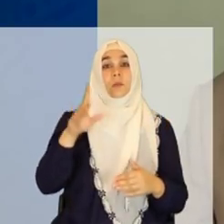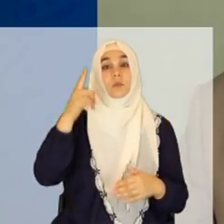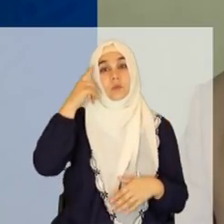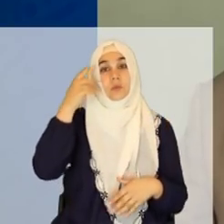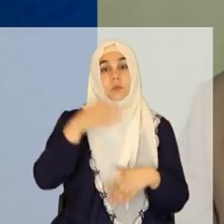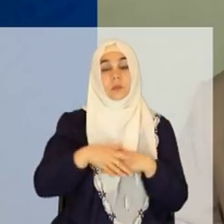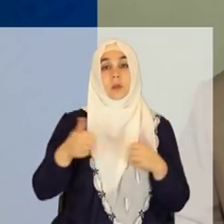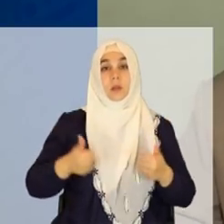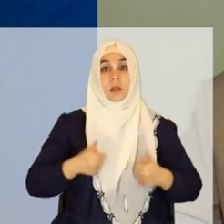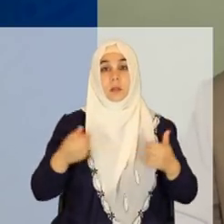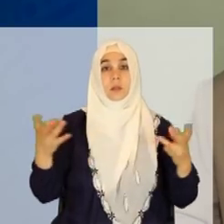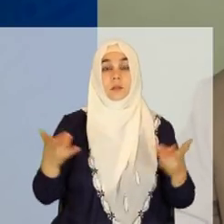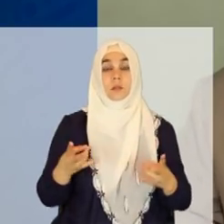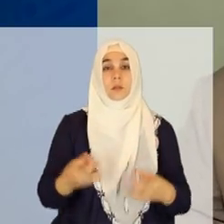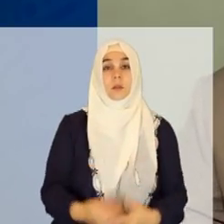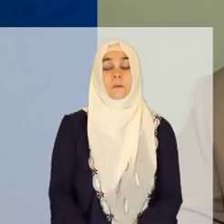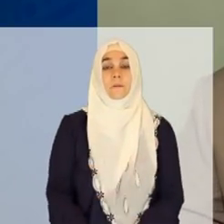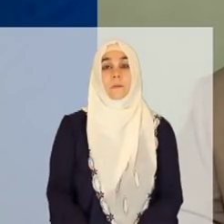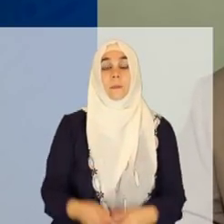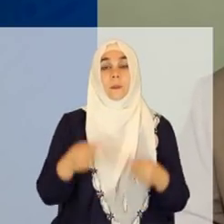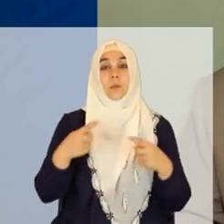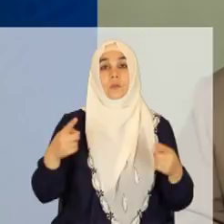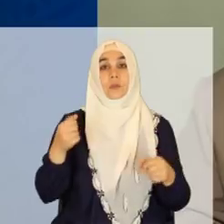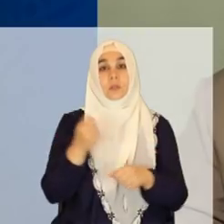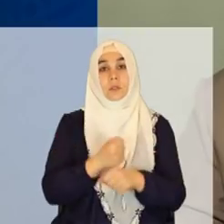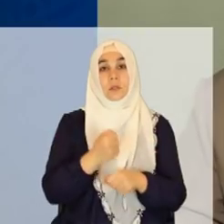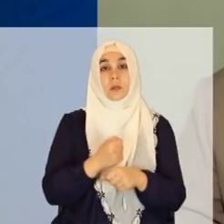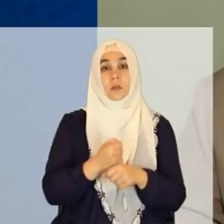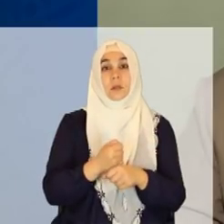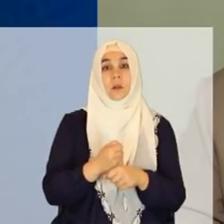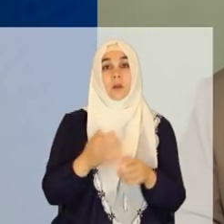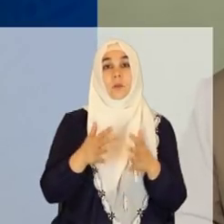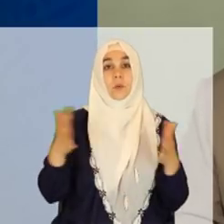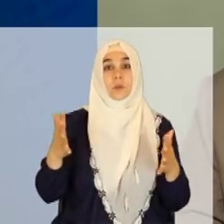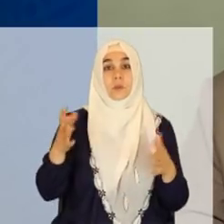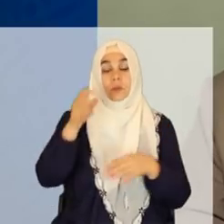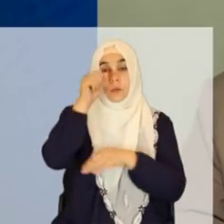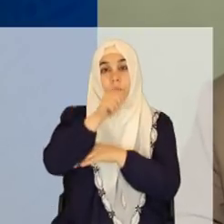ekanligini tushunishga harakat qilaylik. Boshqa amallarning eng kattasi namoz.